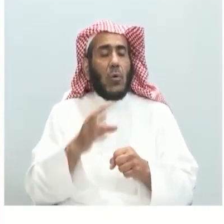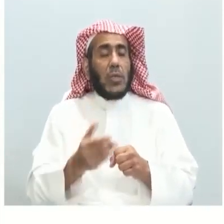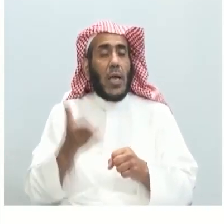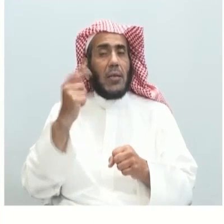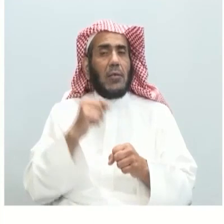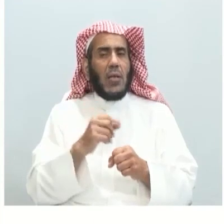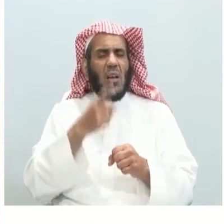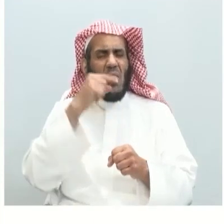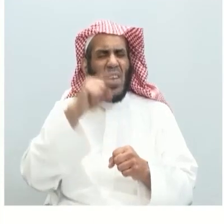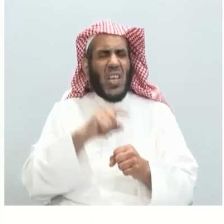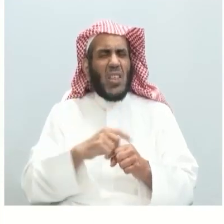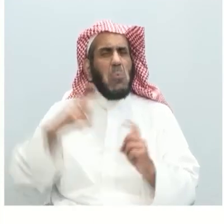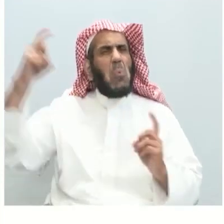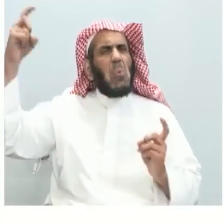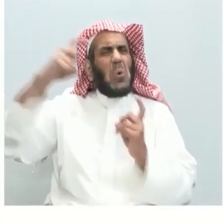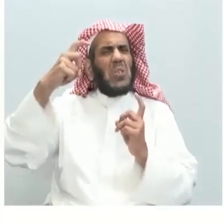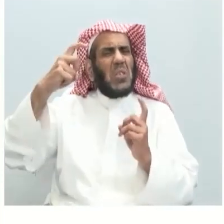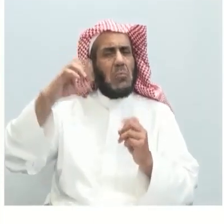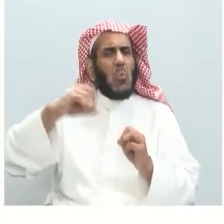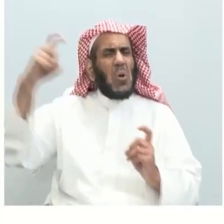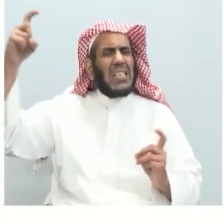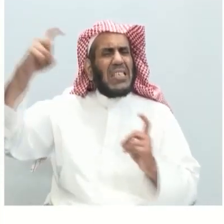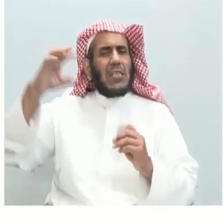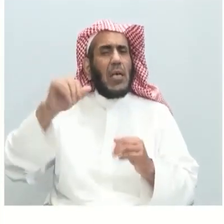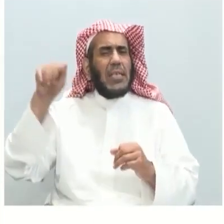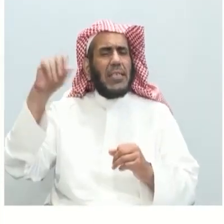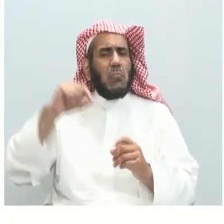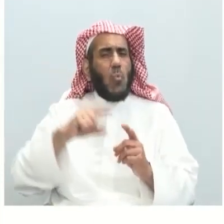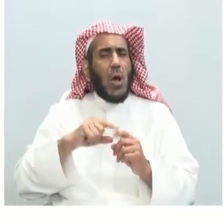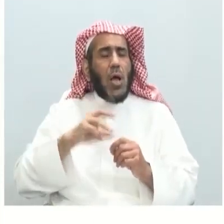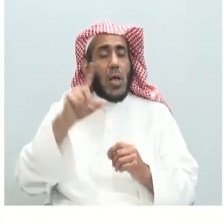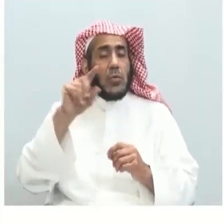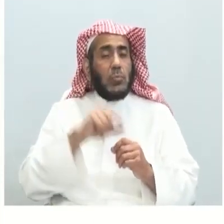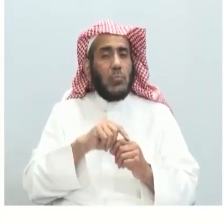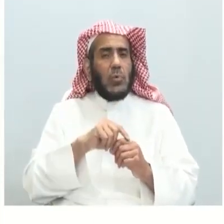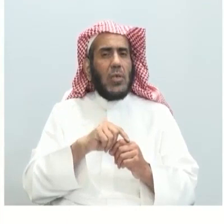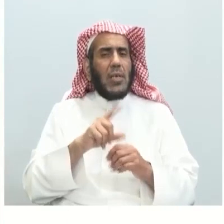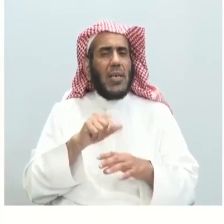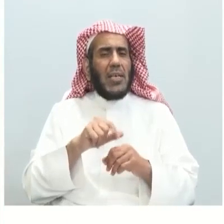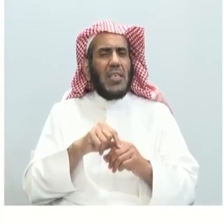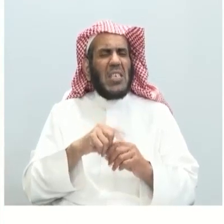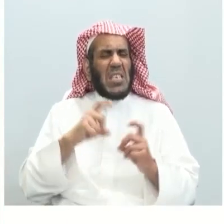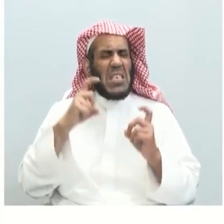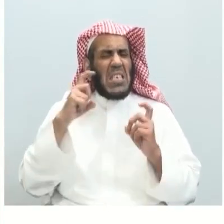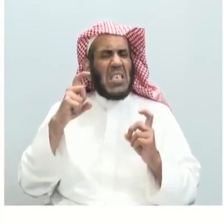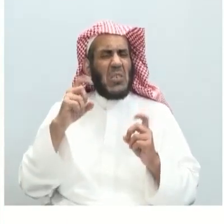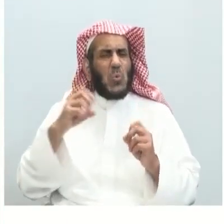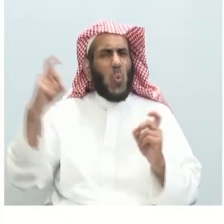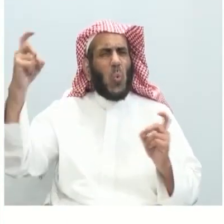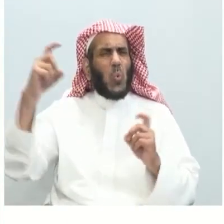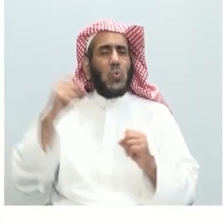جل وعلا فاذا هو خصيم ما المراد بقوله خصيم احسنتم اي شديد